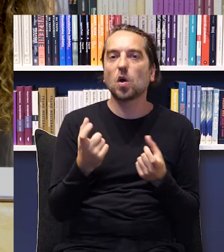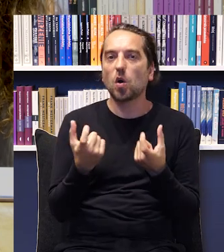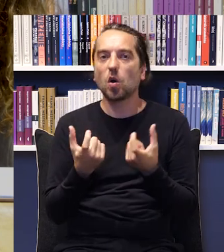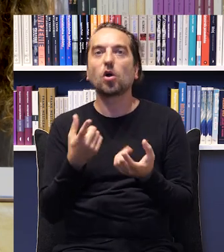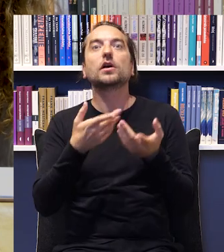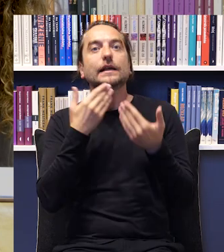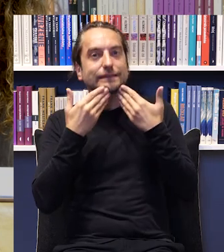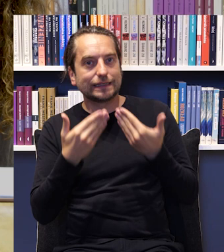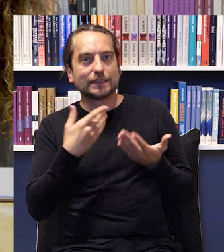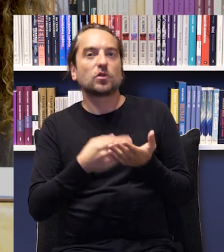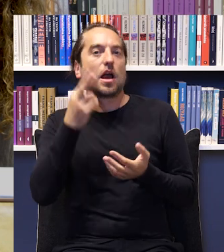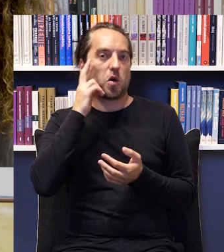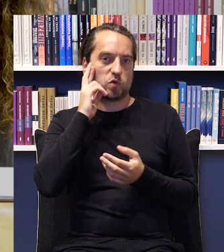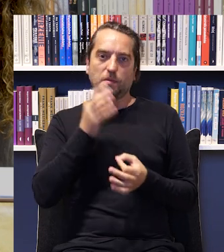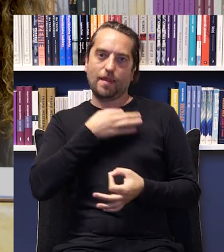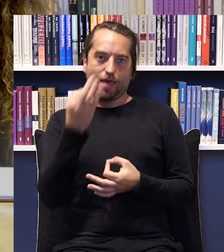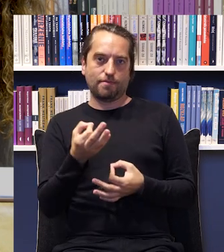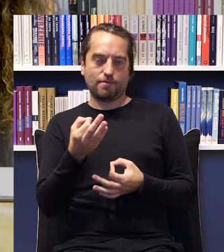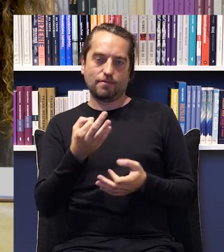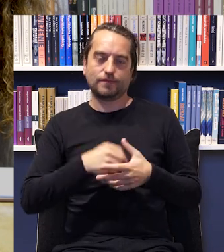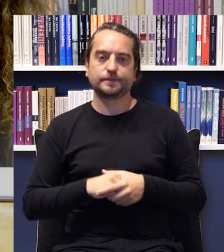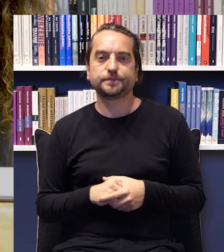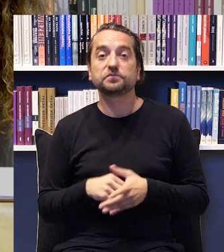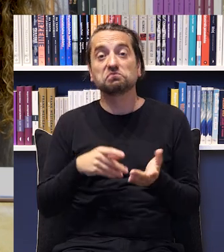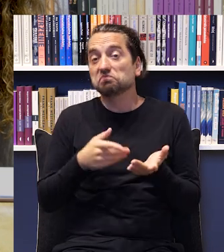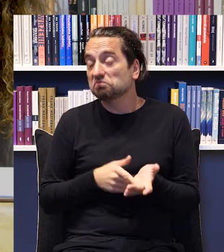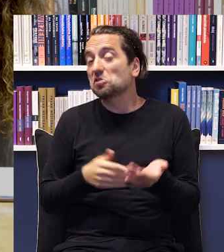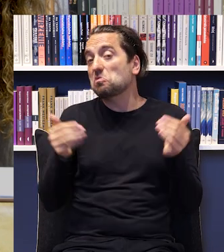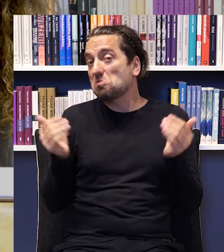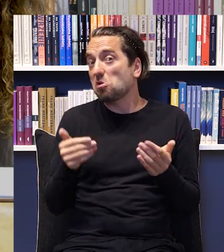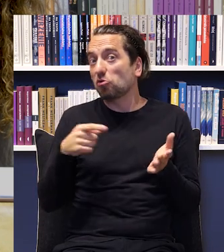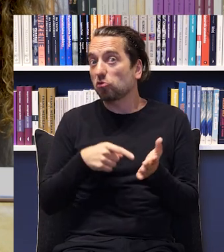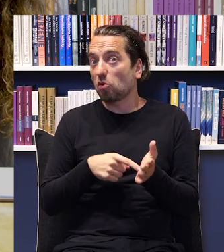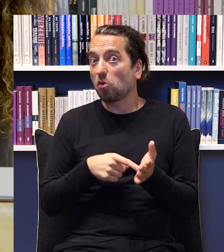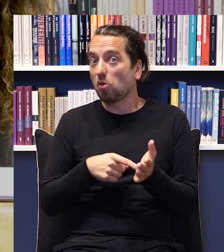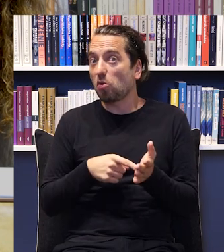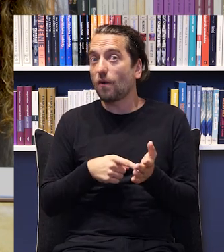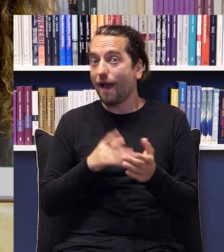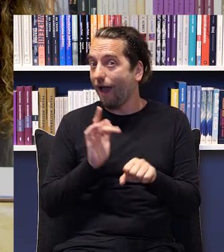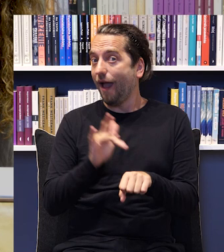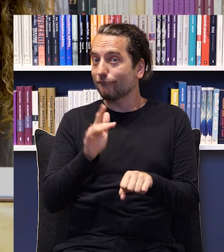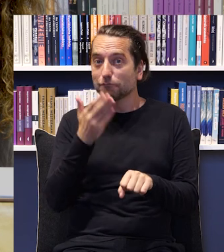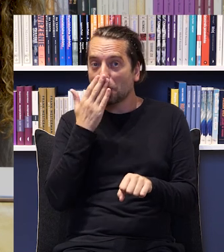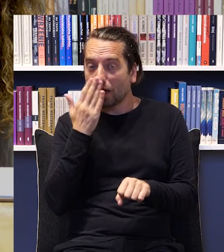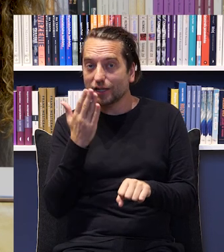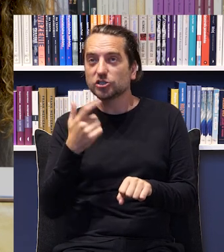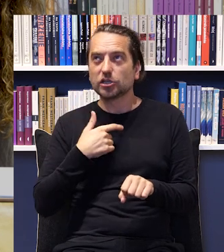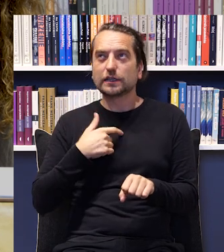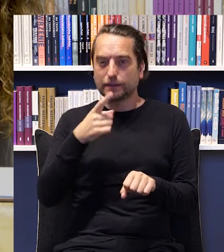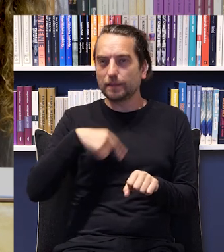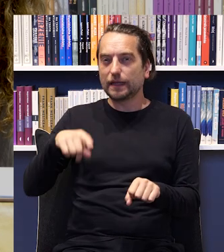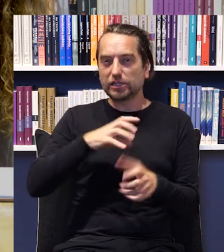że jakby może paradoksalnie to, że ten jakby świat, jaki